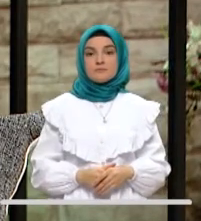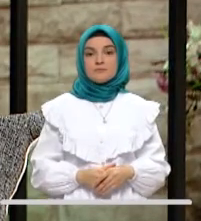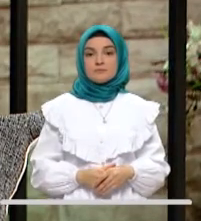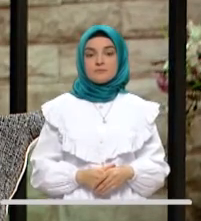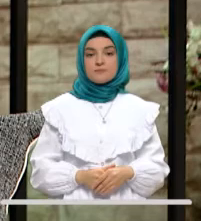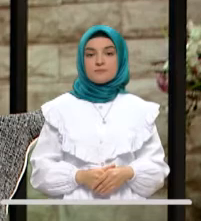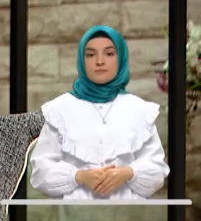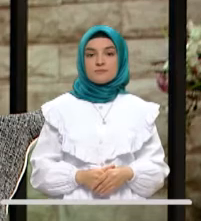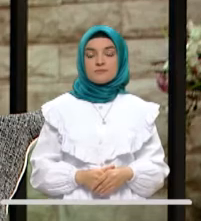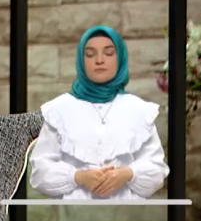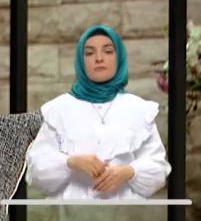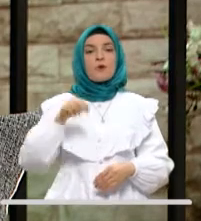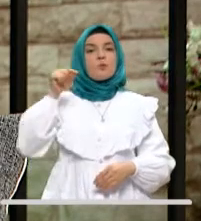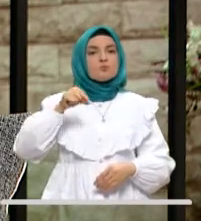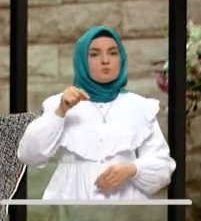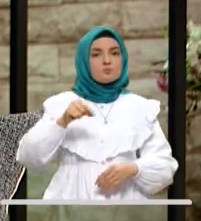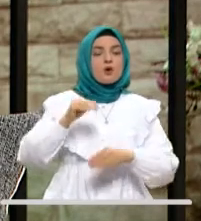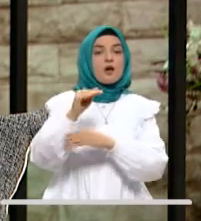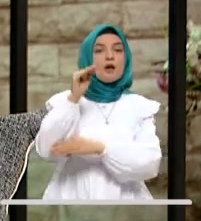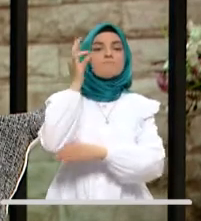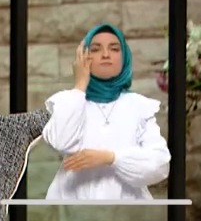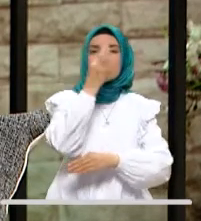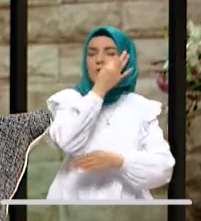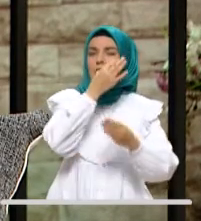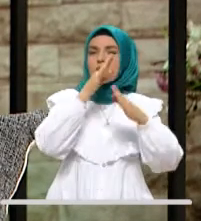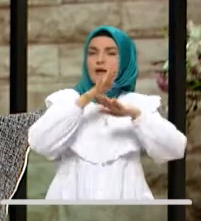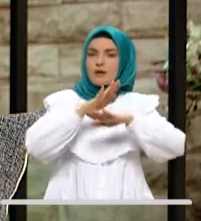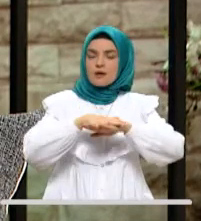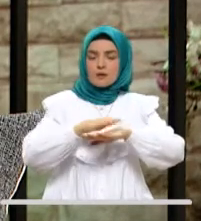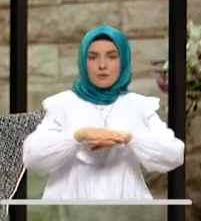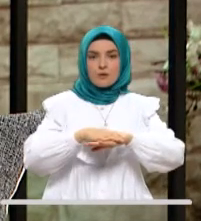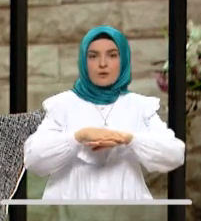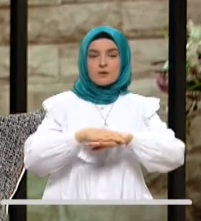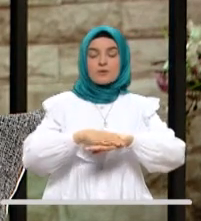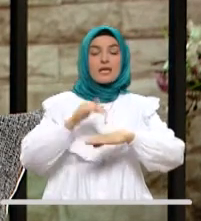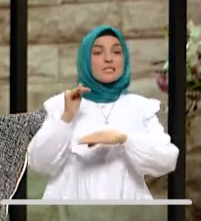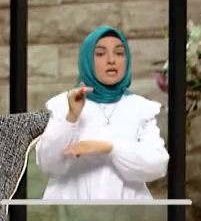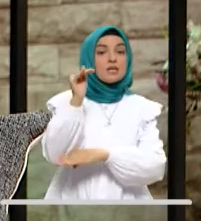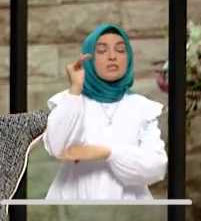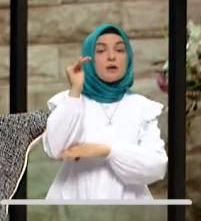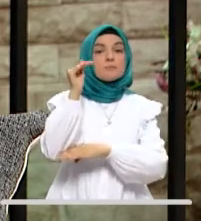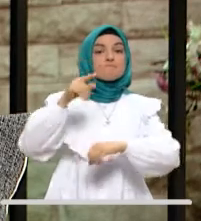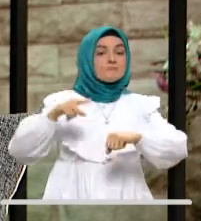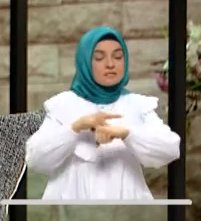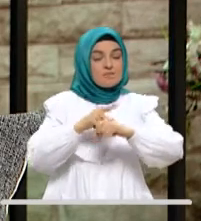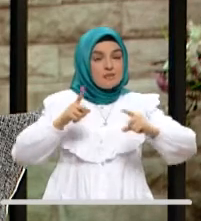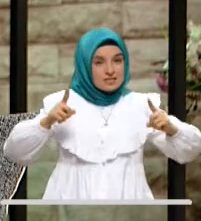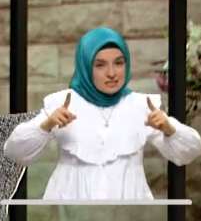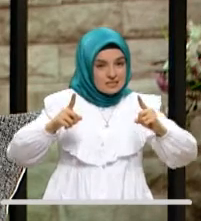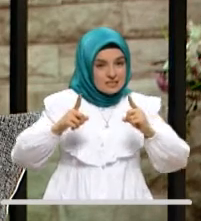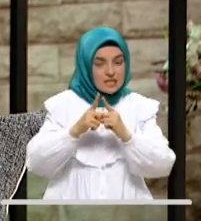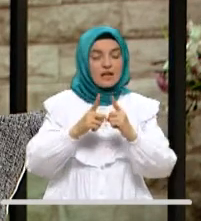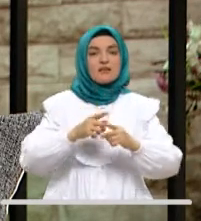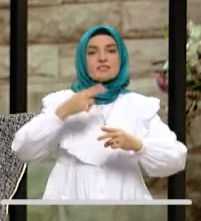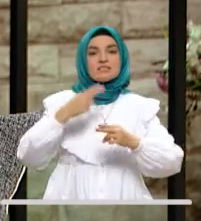Günümüz şartlarında hayatımızı kolaylaştırmak için tabii ki yaşam zaman daraldı, daha